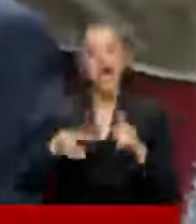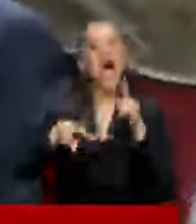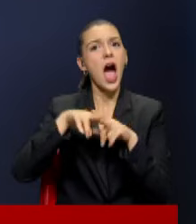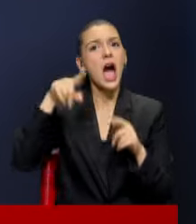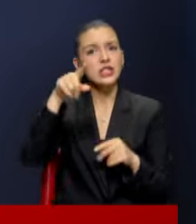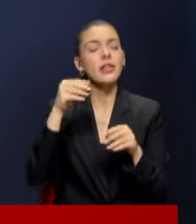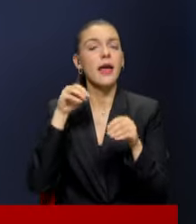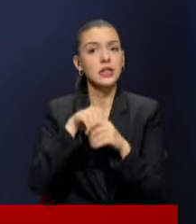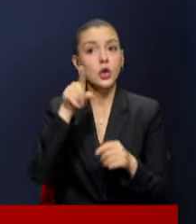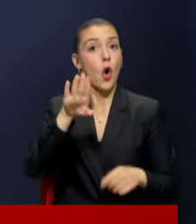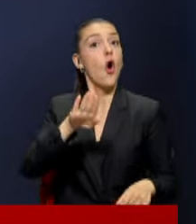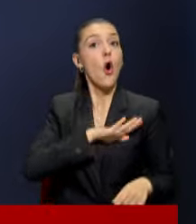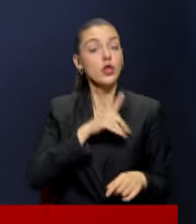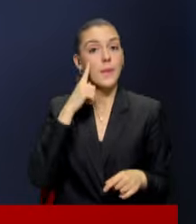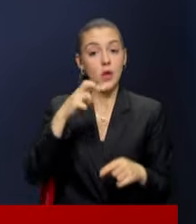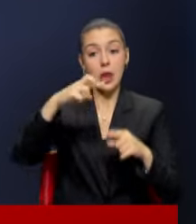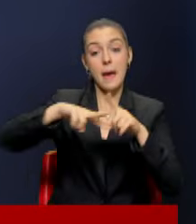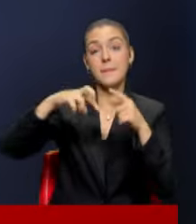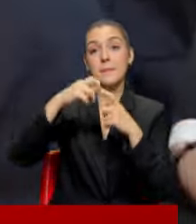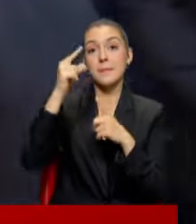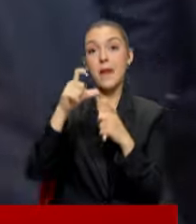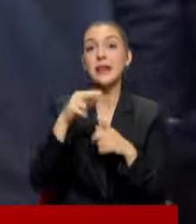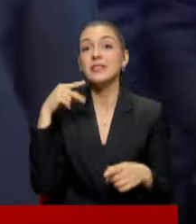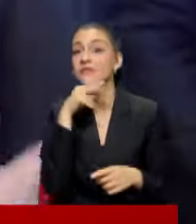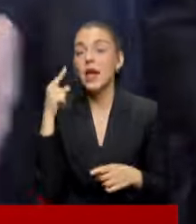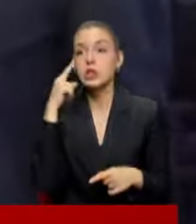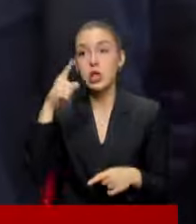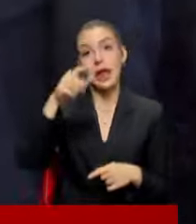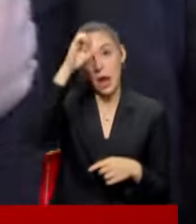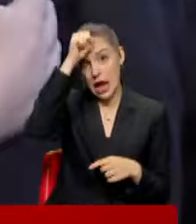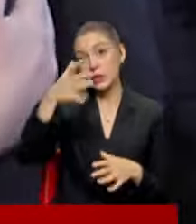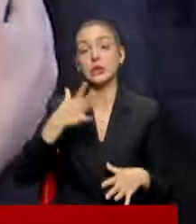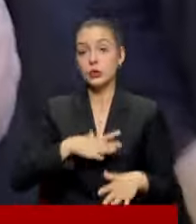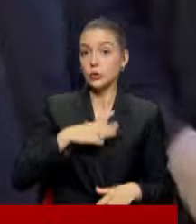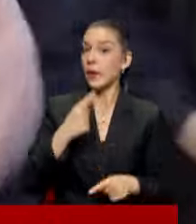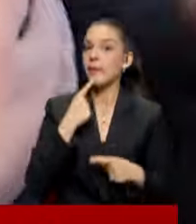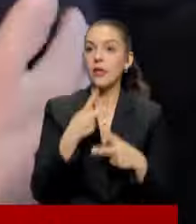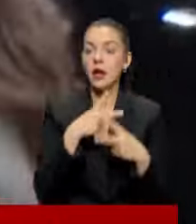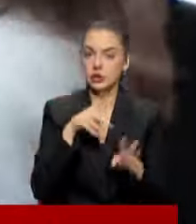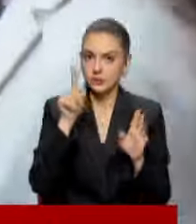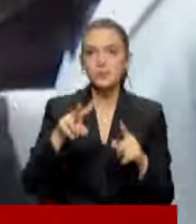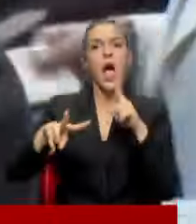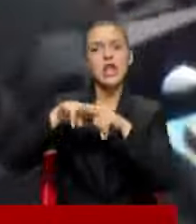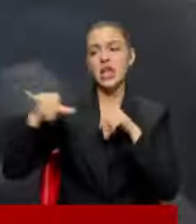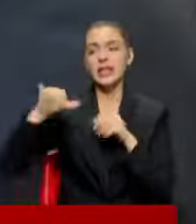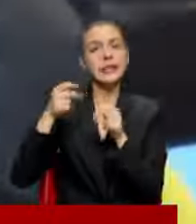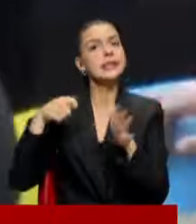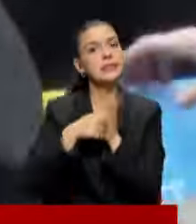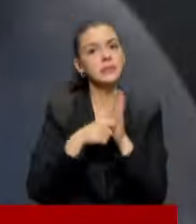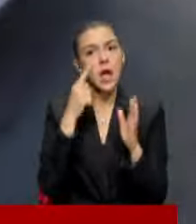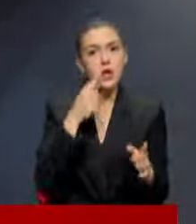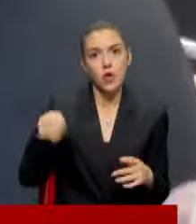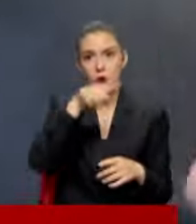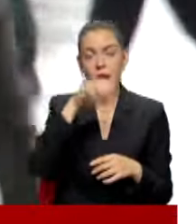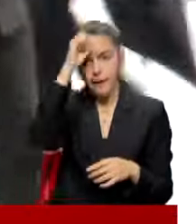Akşener için Paris Büyükelçiliği istediğini Gazeteci Fatih Altaylı söyledi akşener'e yakın bazı isimler büyükelçilik iddiasını